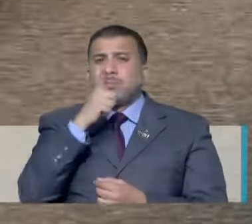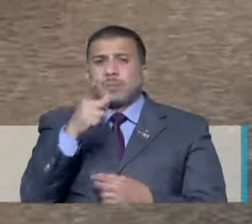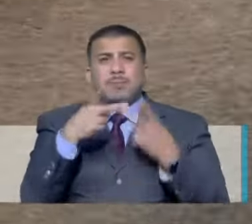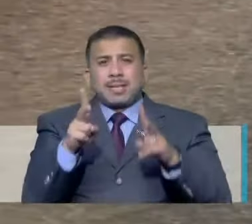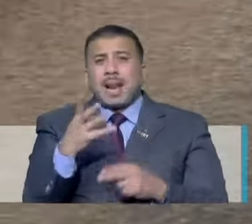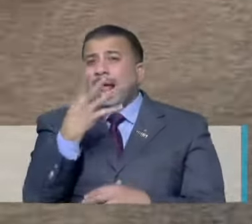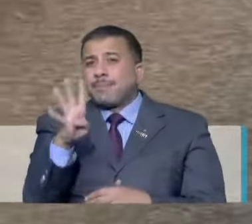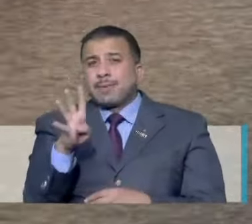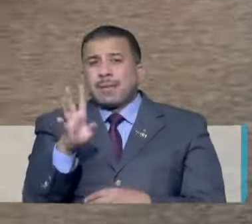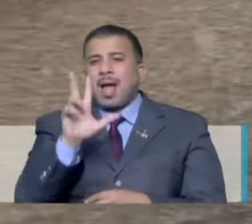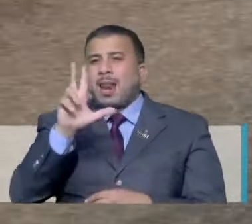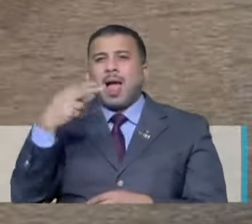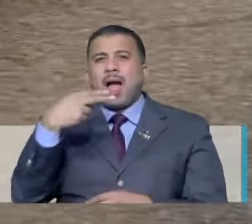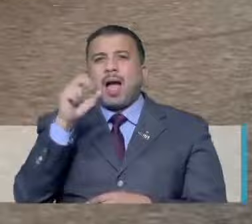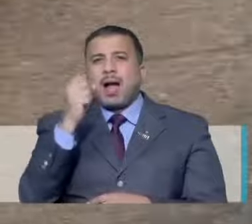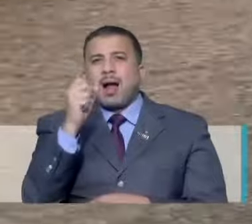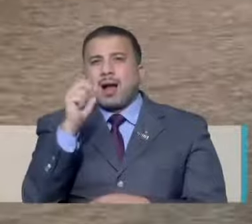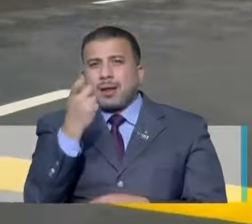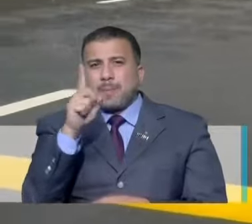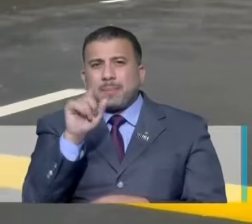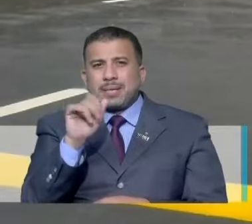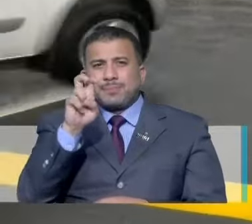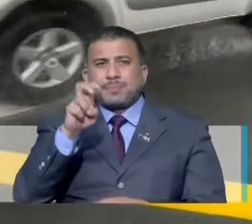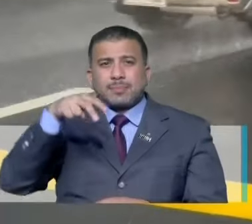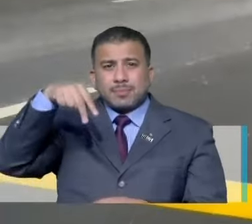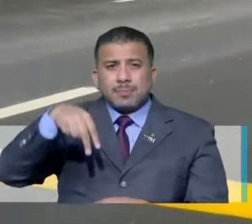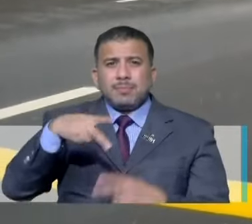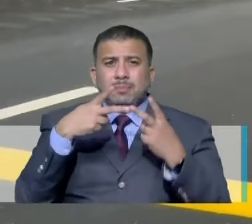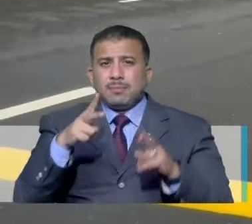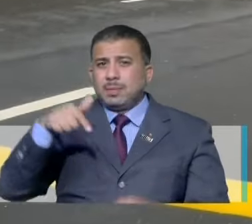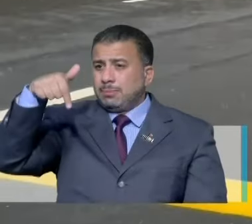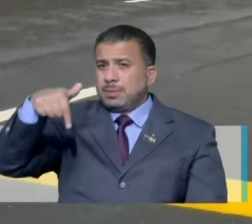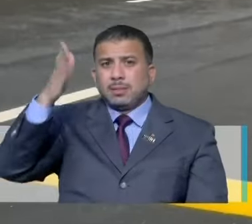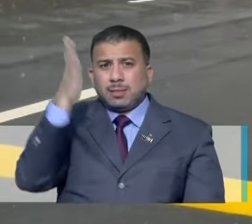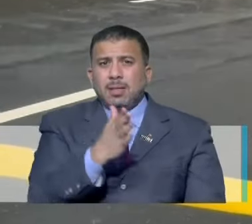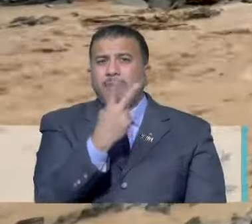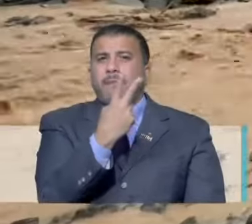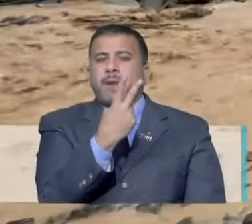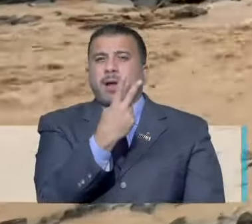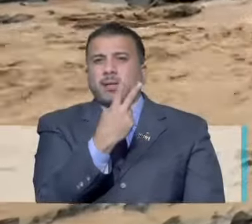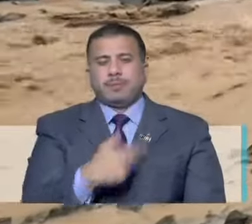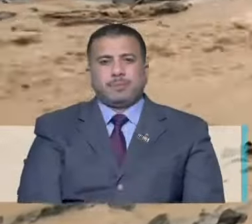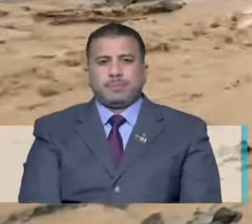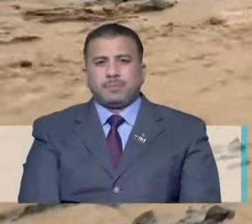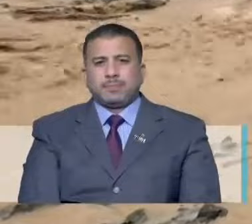بدايه الارعين العقربيه مع در ال 0 الذي يبدا من السادس من